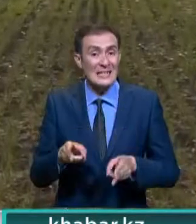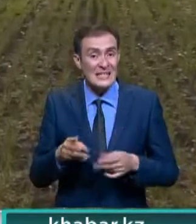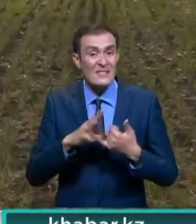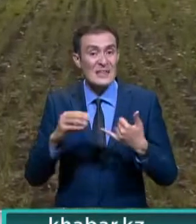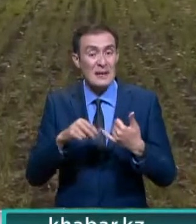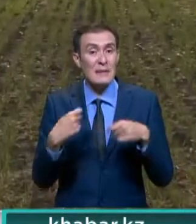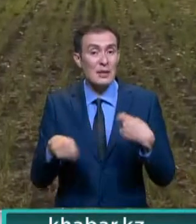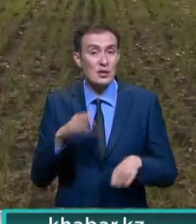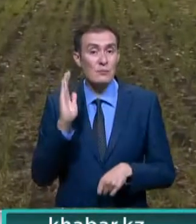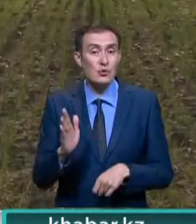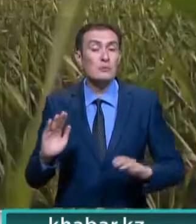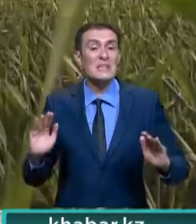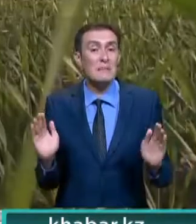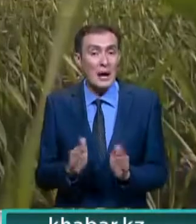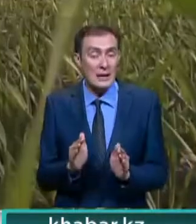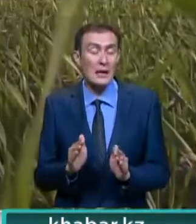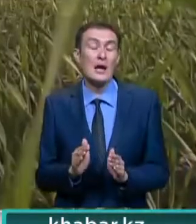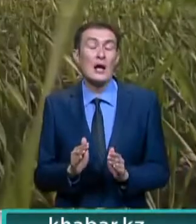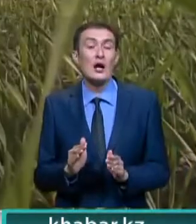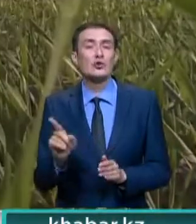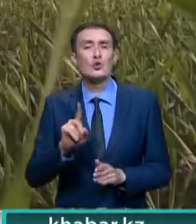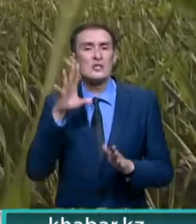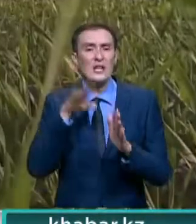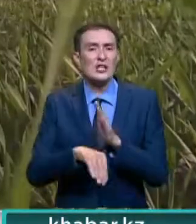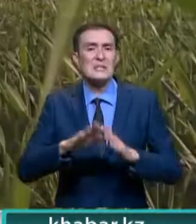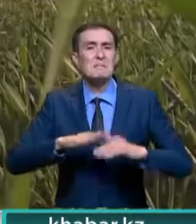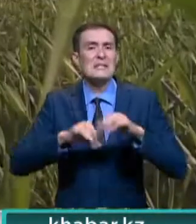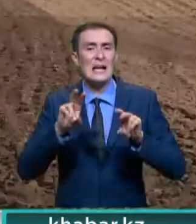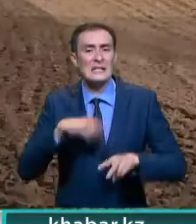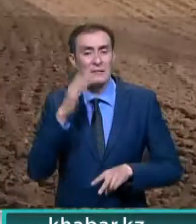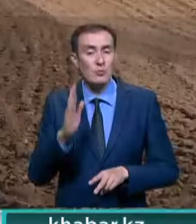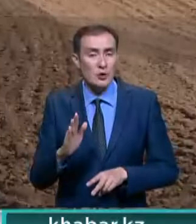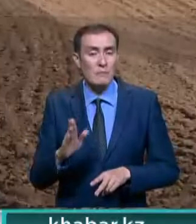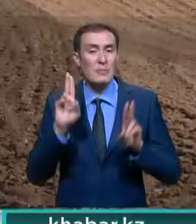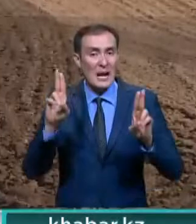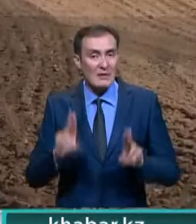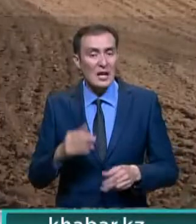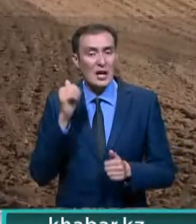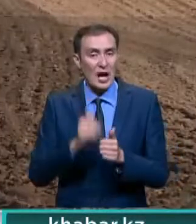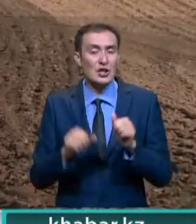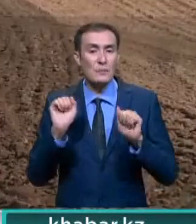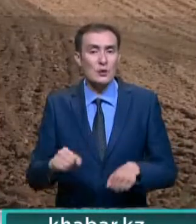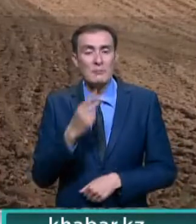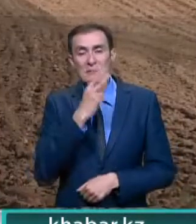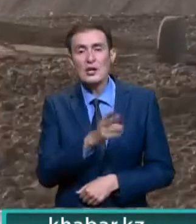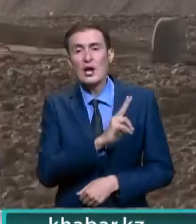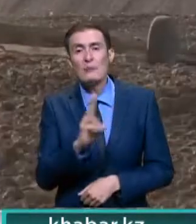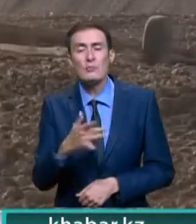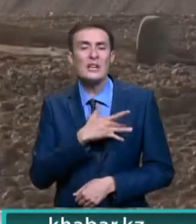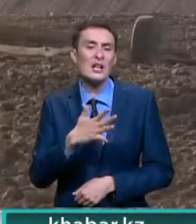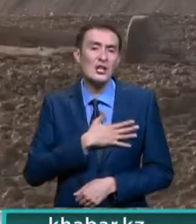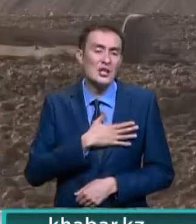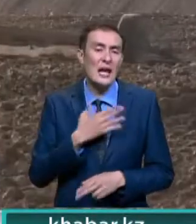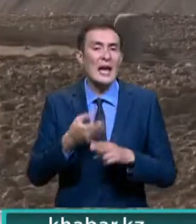земельной сфере будут сведены к минимуму. Что имеет в виду эксперт? Сработает норма, по которой каждый сможет посмотреть, кому принадлежит